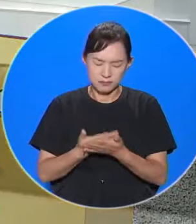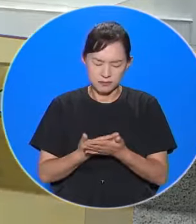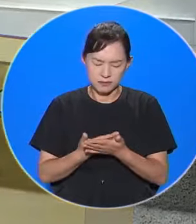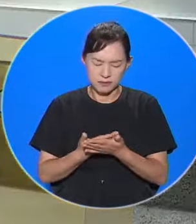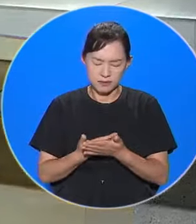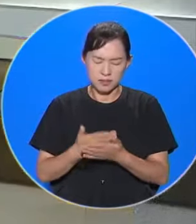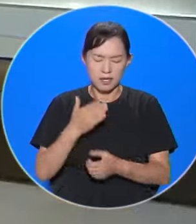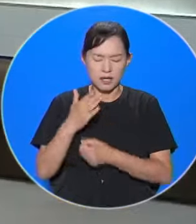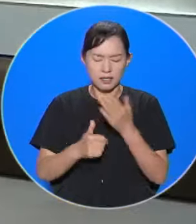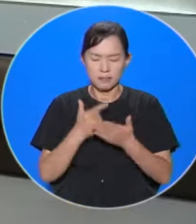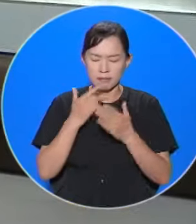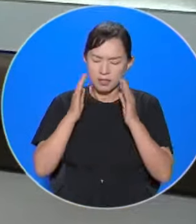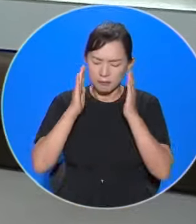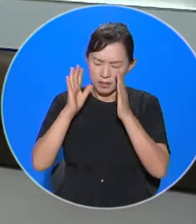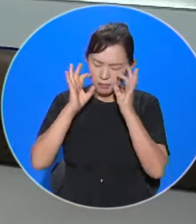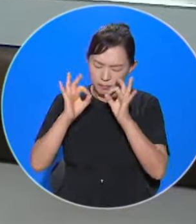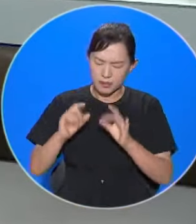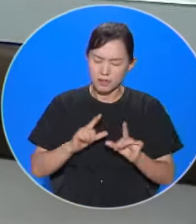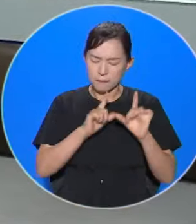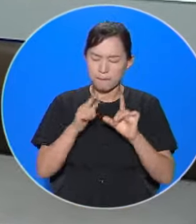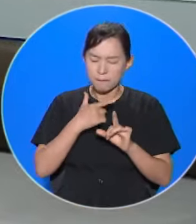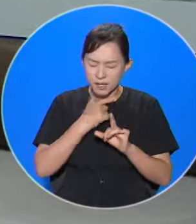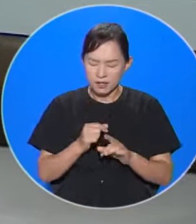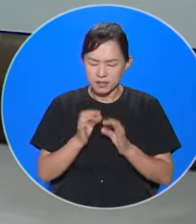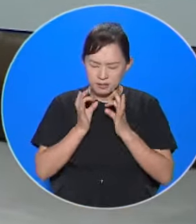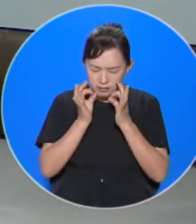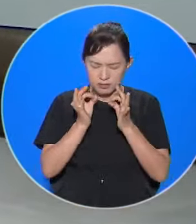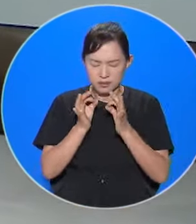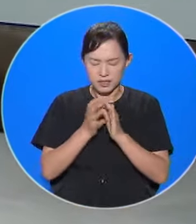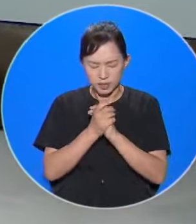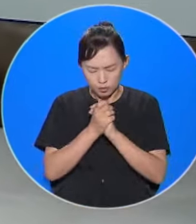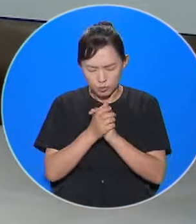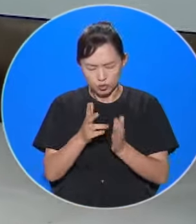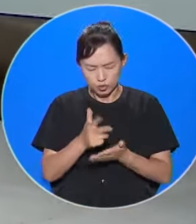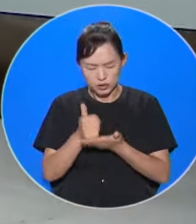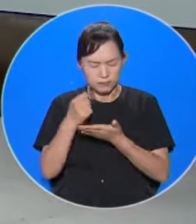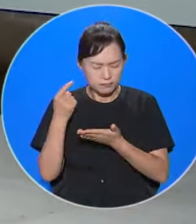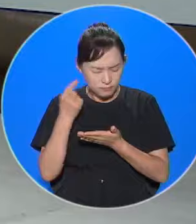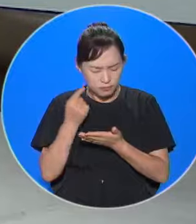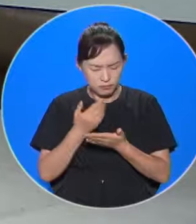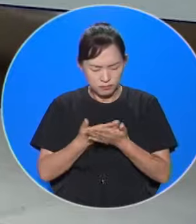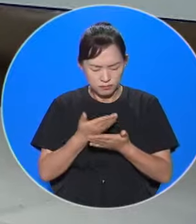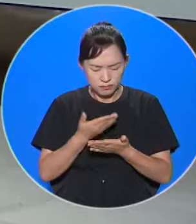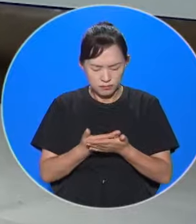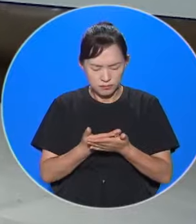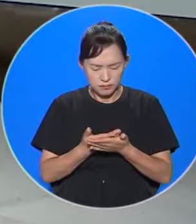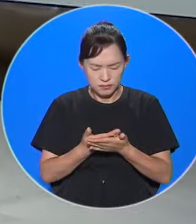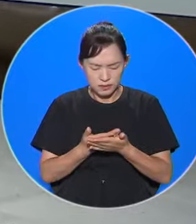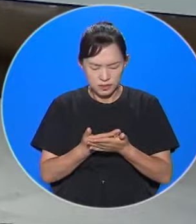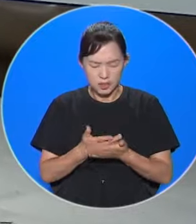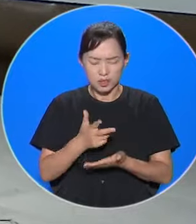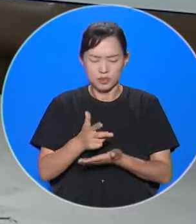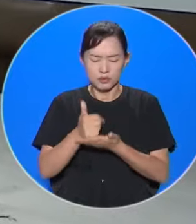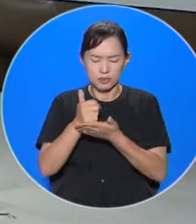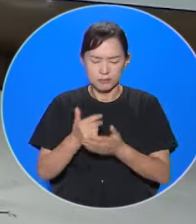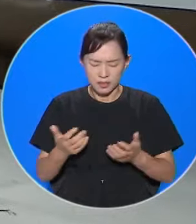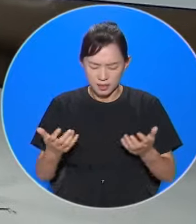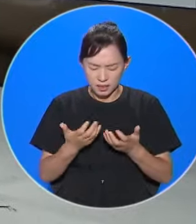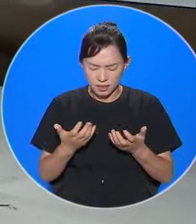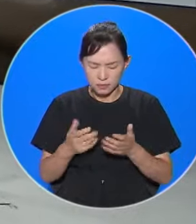아멘. 하나님만 바라보며 나아가기 원합니다. 간절한 기도를 주님 들어주시옵소서. 아멘. 주님 역사하실